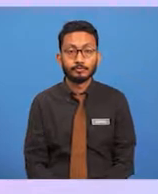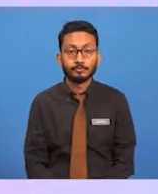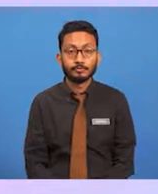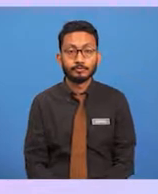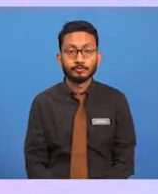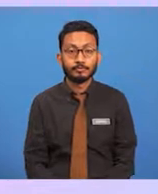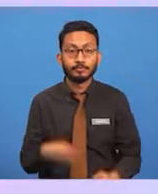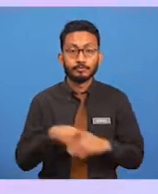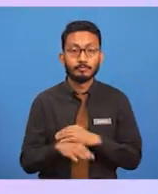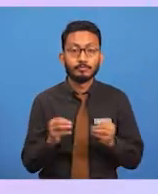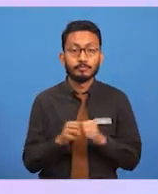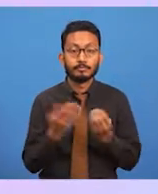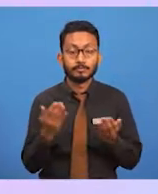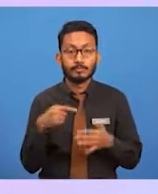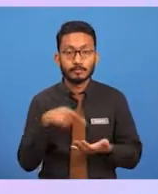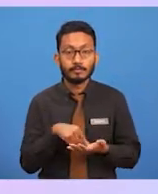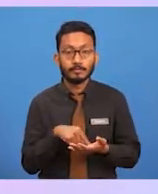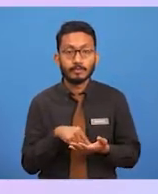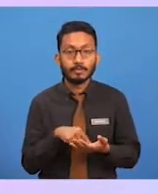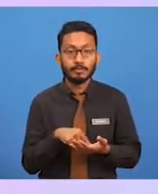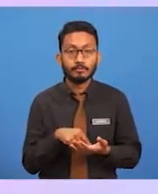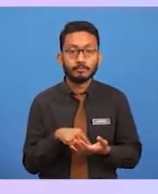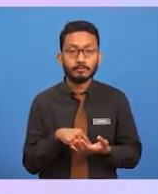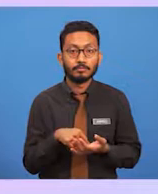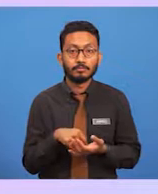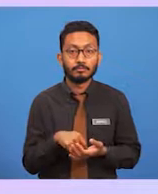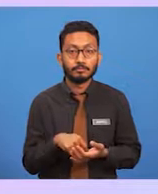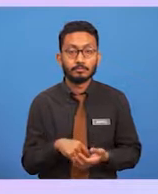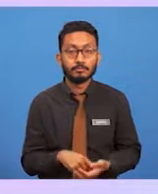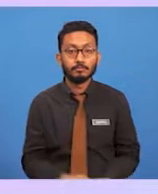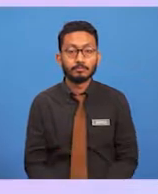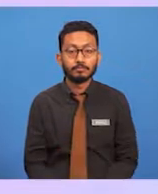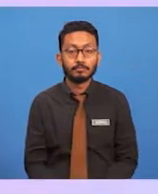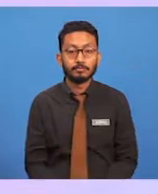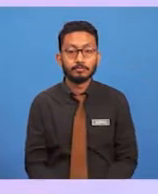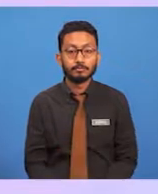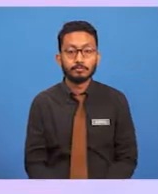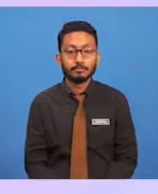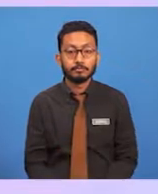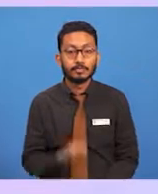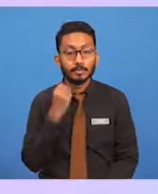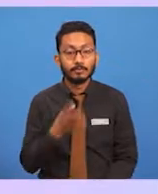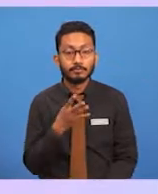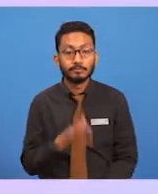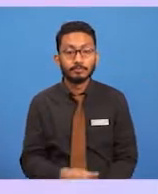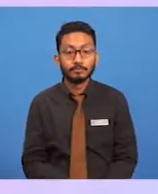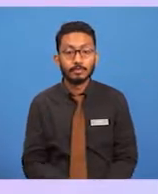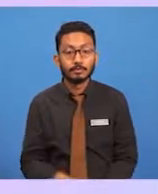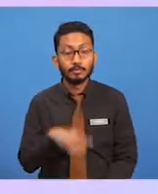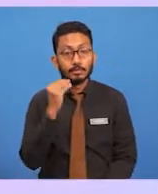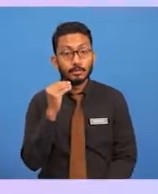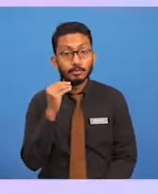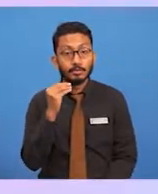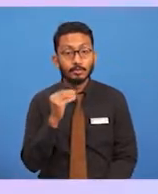Di dalam memo ini, disertakan butiran maklumat seperti kepada siapa